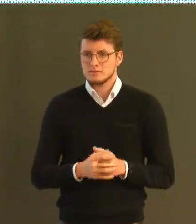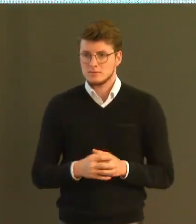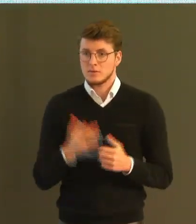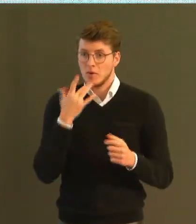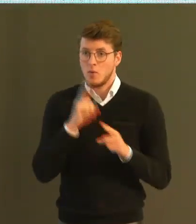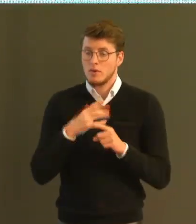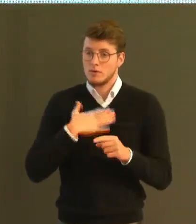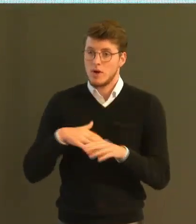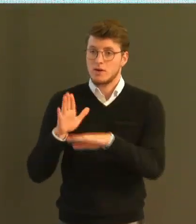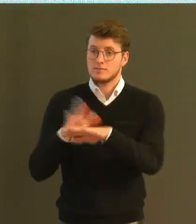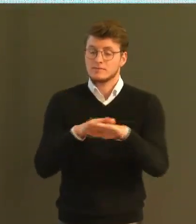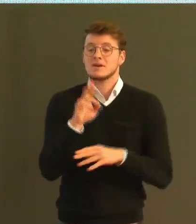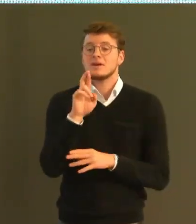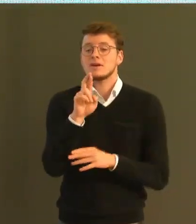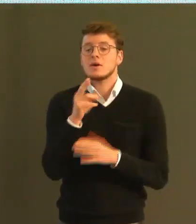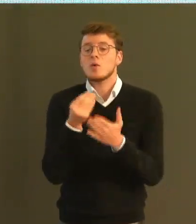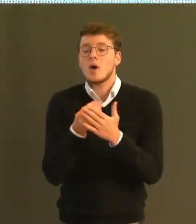il